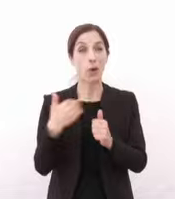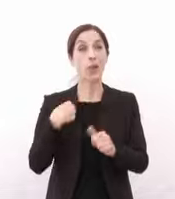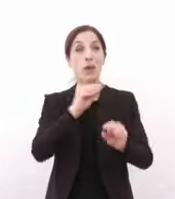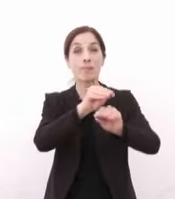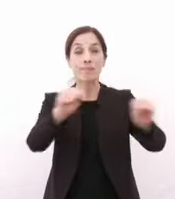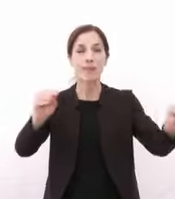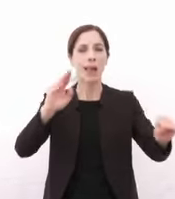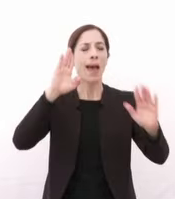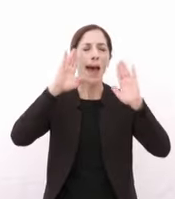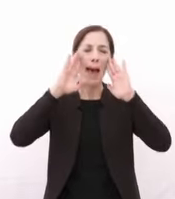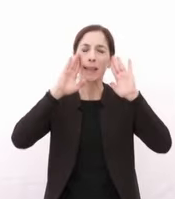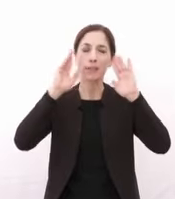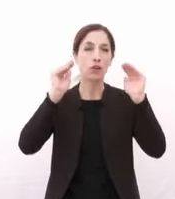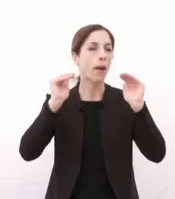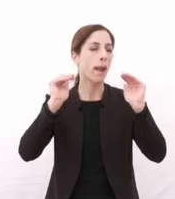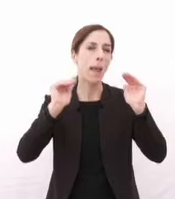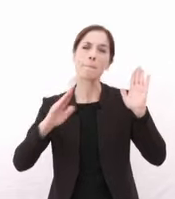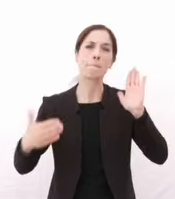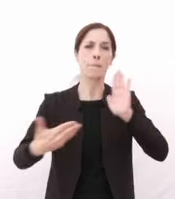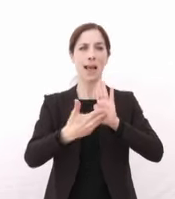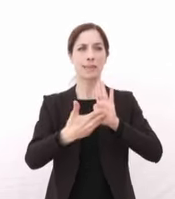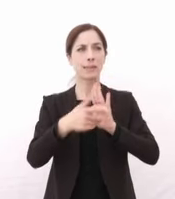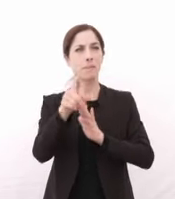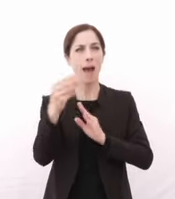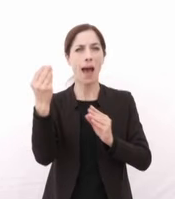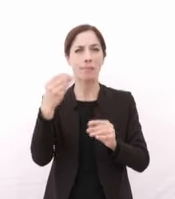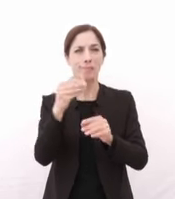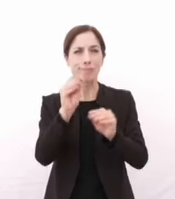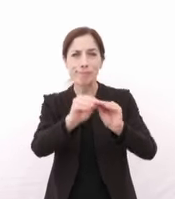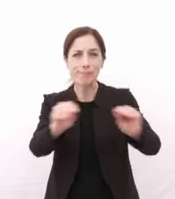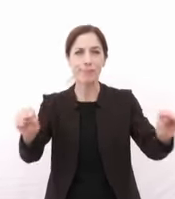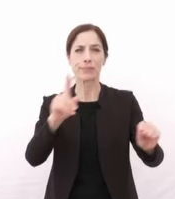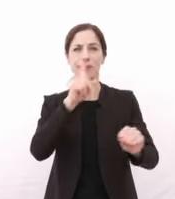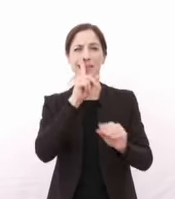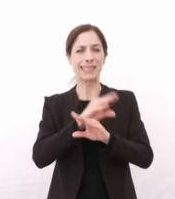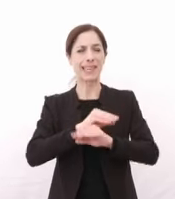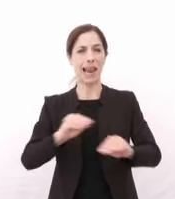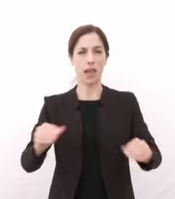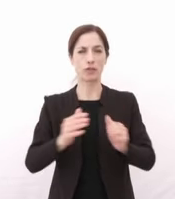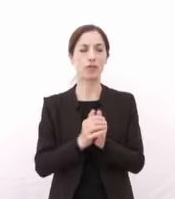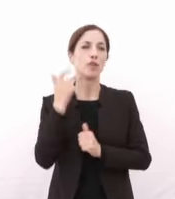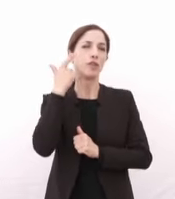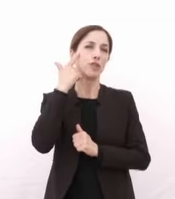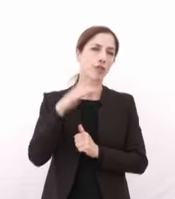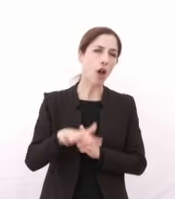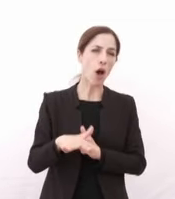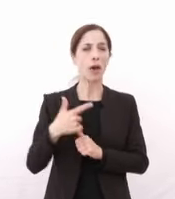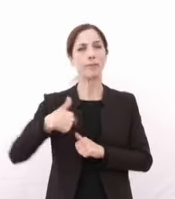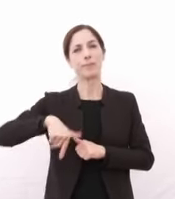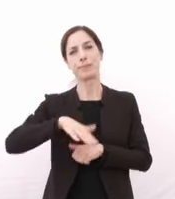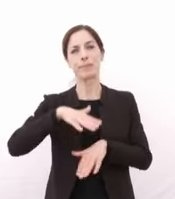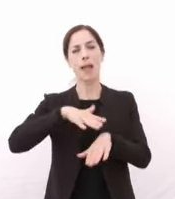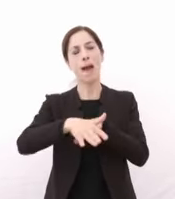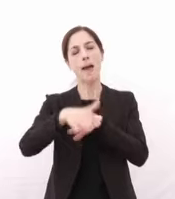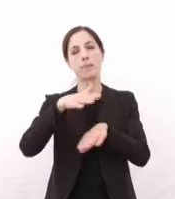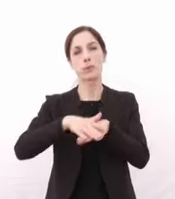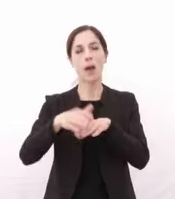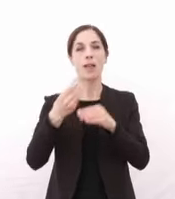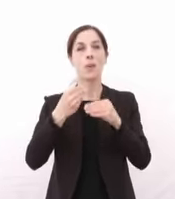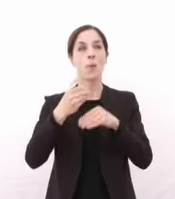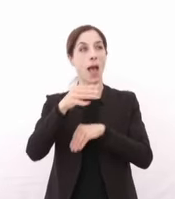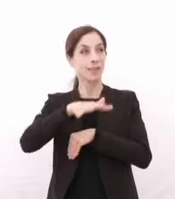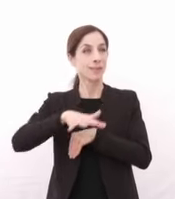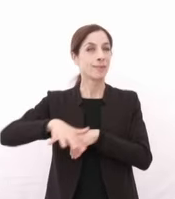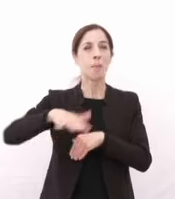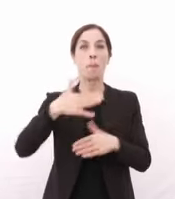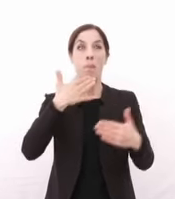vi chiedo silenzio. Lo so che siamo abituati a scene nelle quali anche nelle arene del